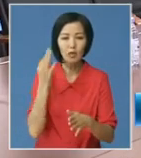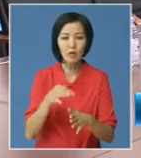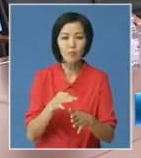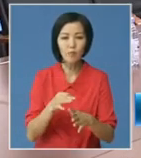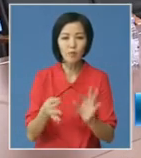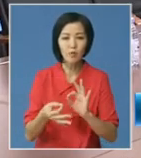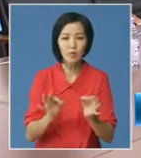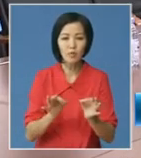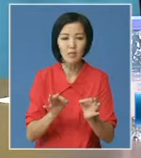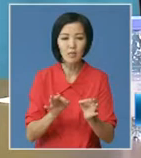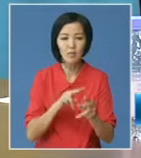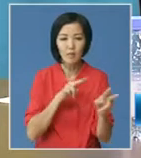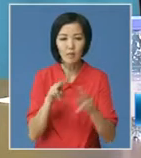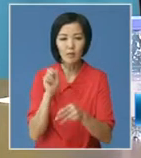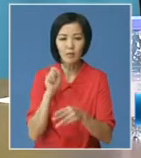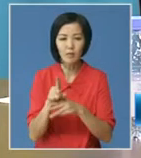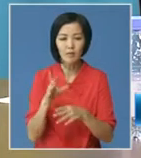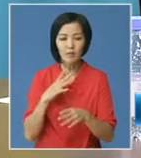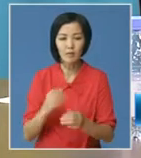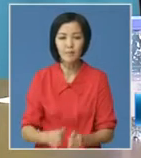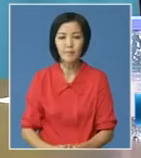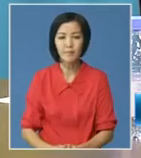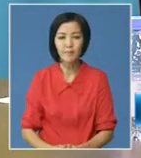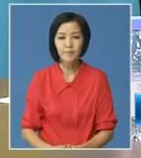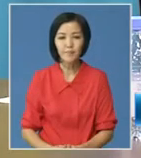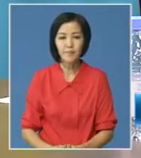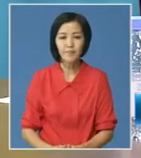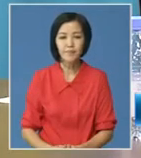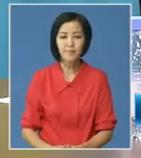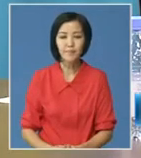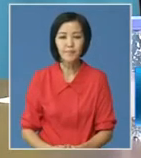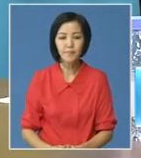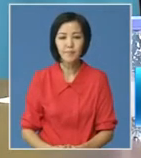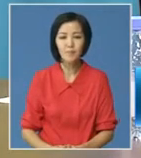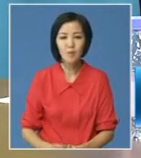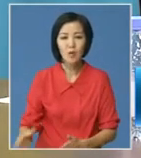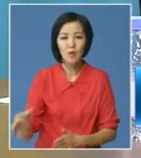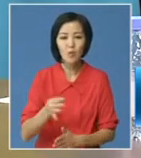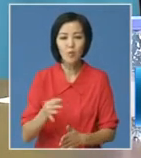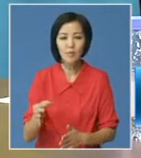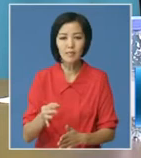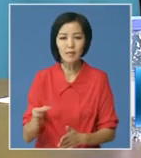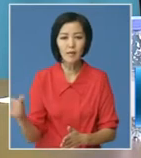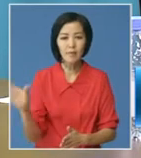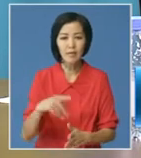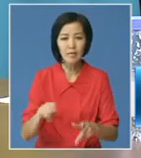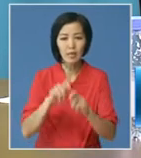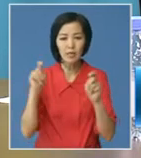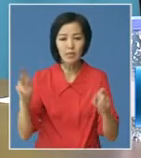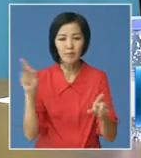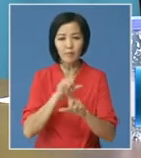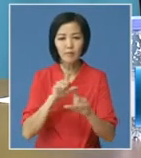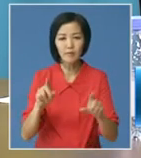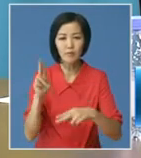жіті бақылауды тапсырды. Все, что надо, в школах было укомплектовано. Облыстағы биыл қолданысқа берілетін